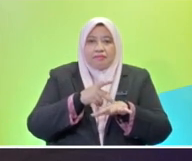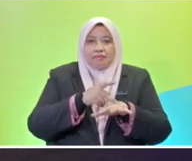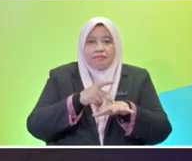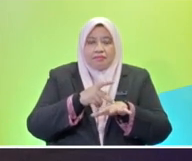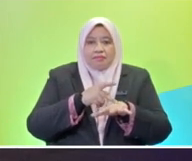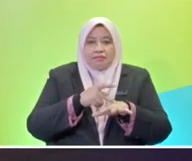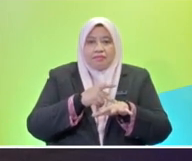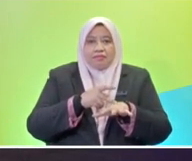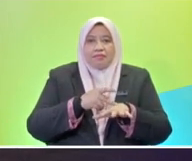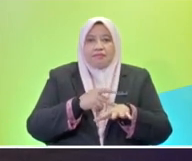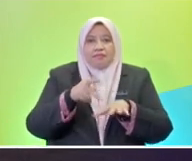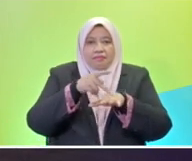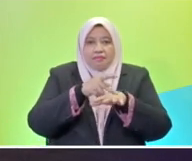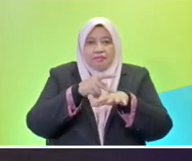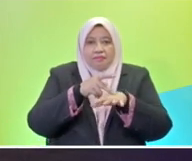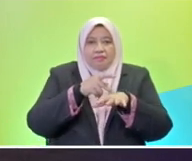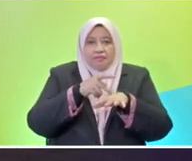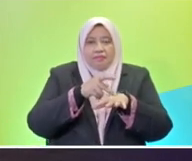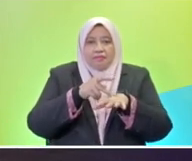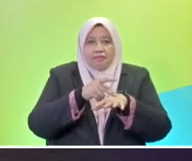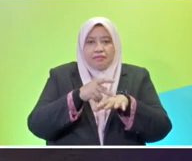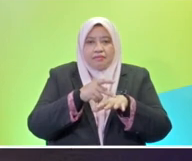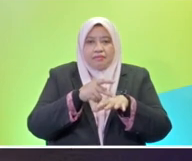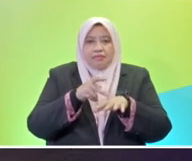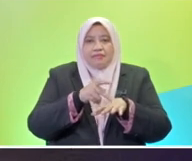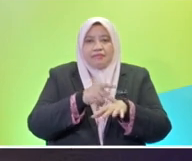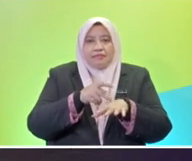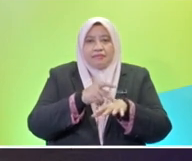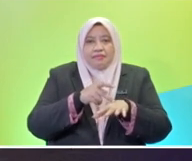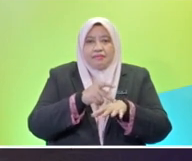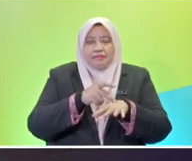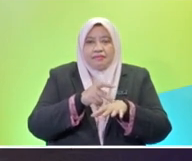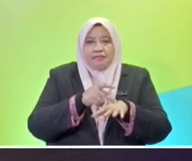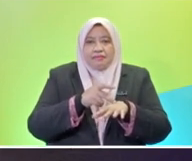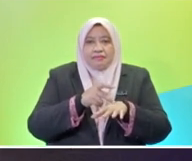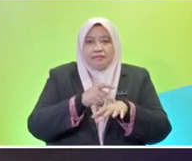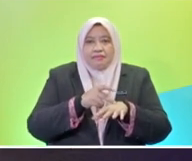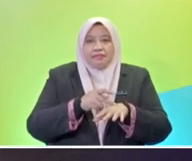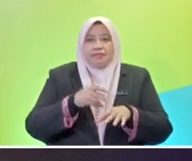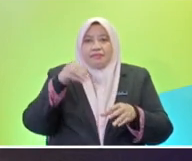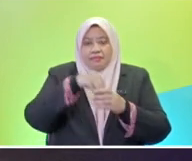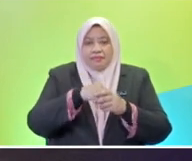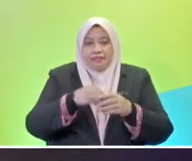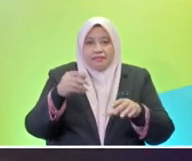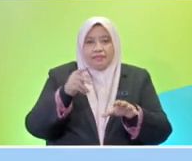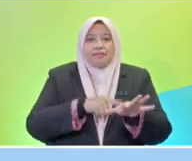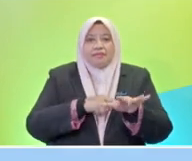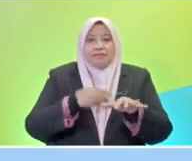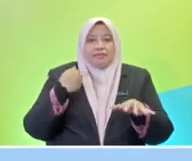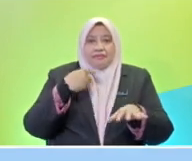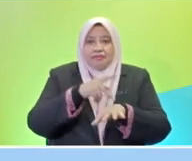klorofil. Sebut. Klorofil. Klorofil. Klorofil. Klorofil. Okay. Dalam daun ada